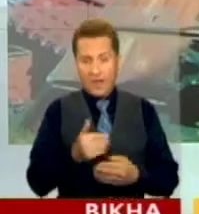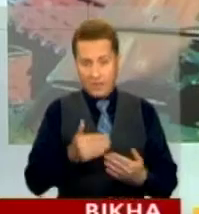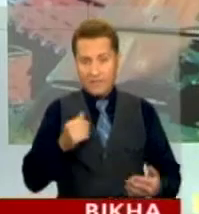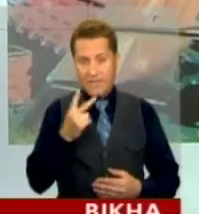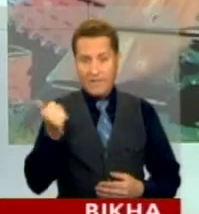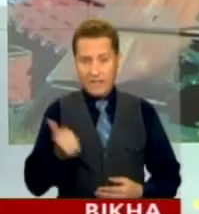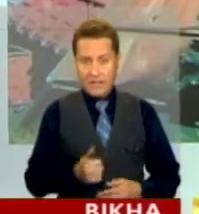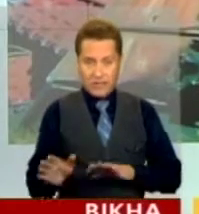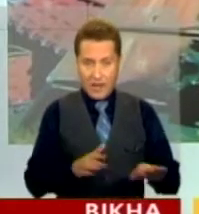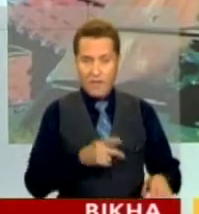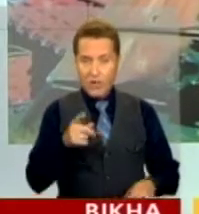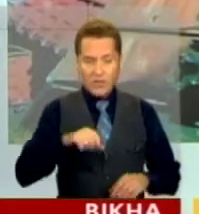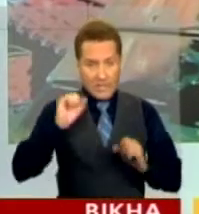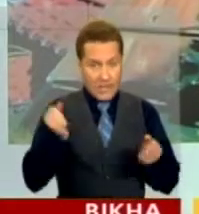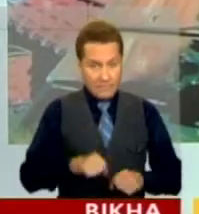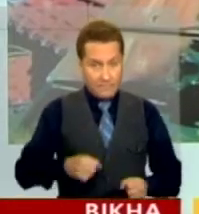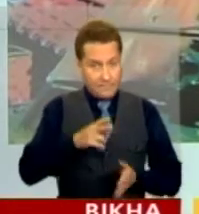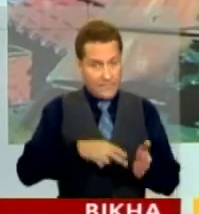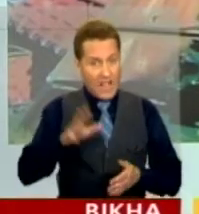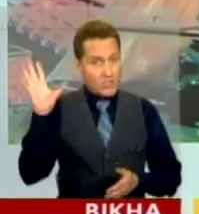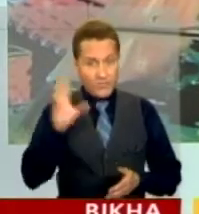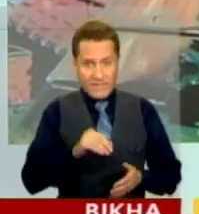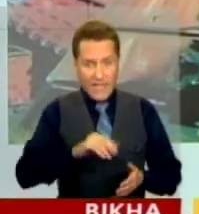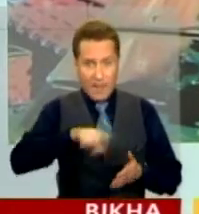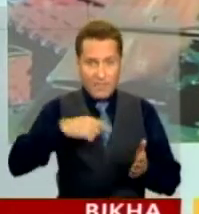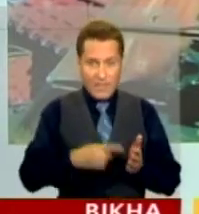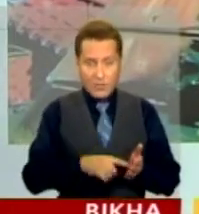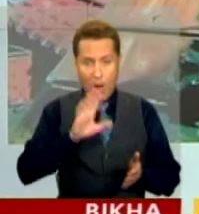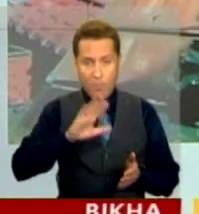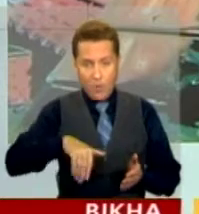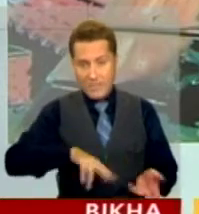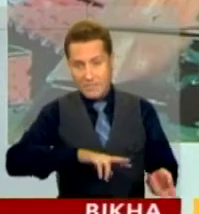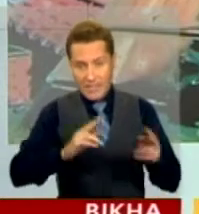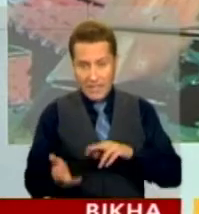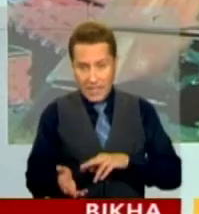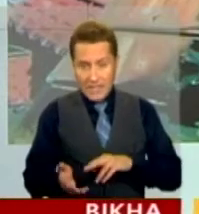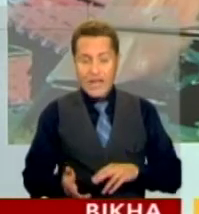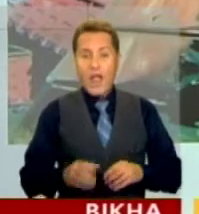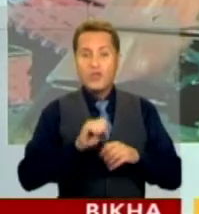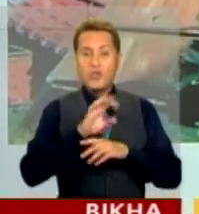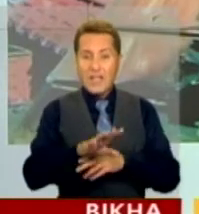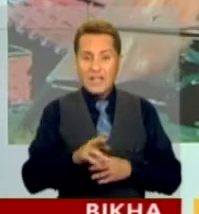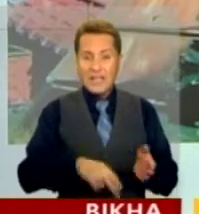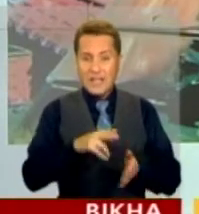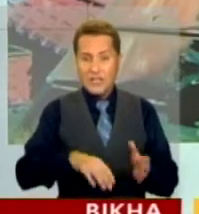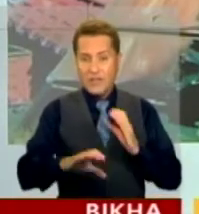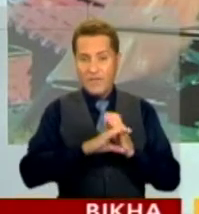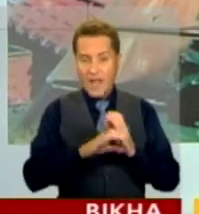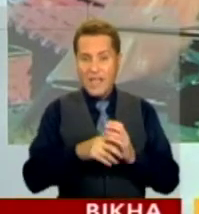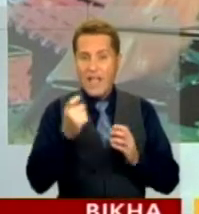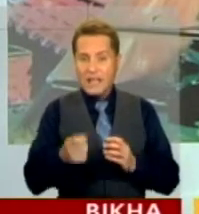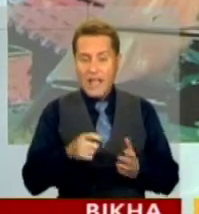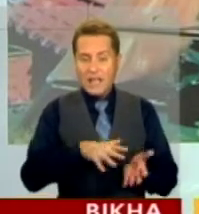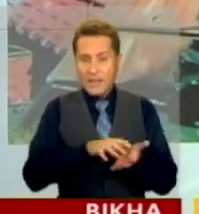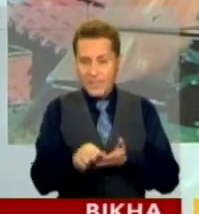Вони на шаленій швидкості промчали ледь не через усе місто, а потім злетіли з рейок. 14 залізничних вагонів ледь не спричинили трагедію у